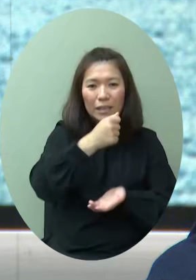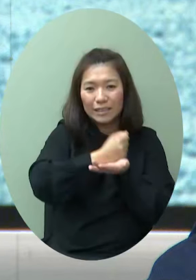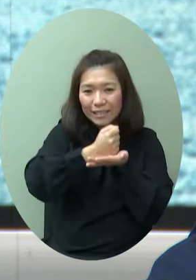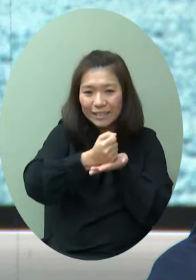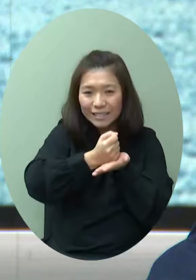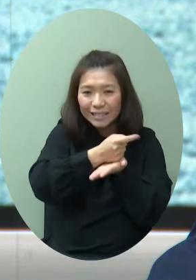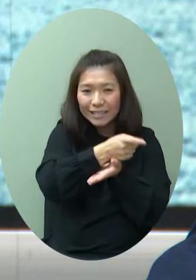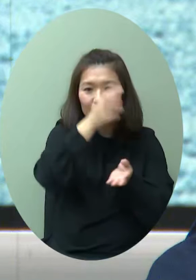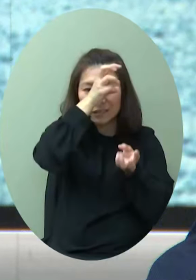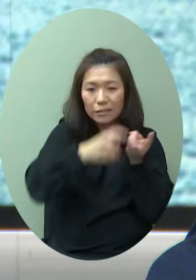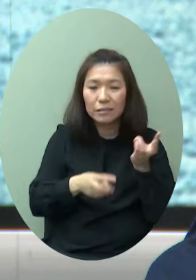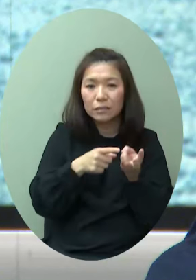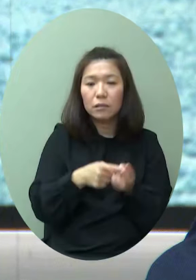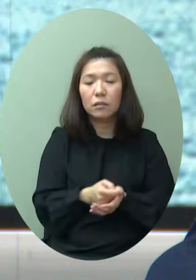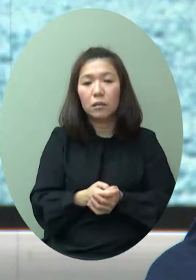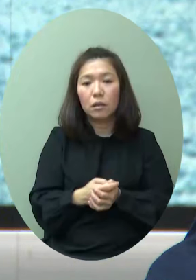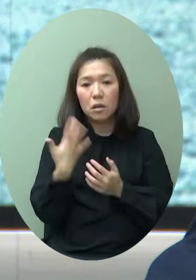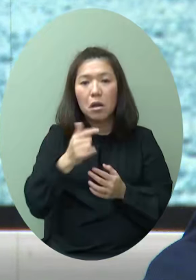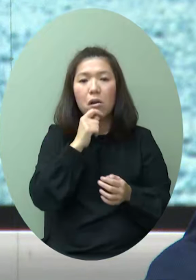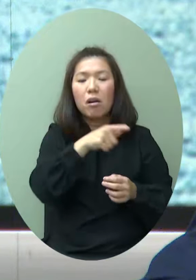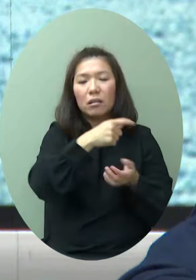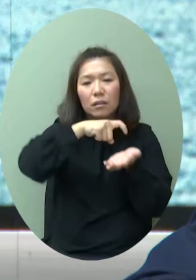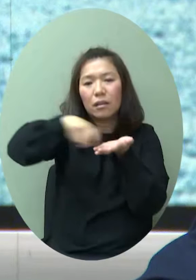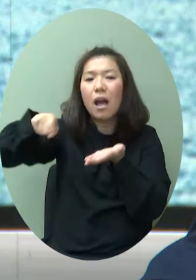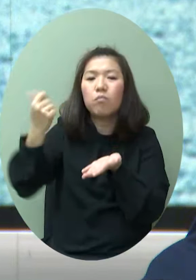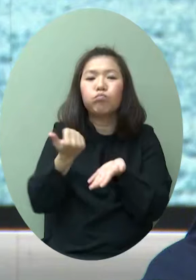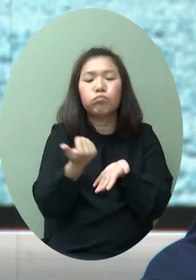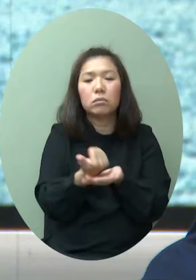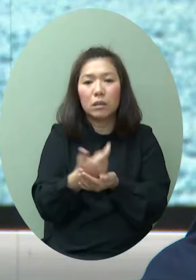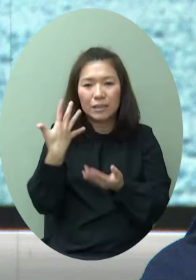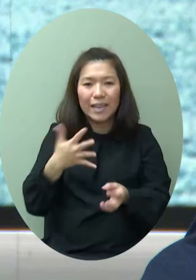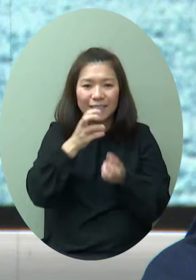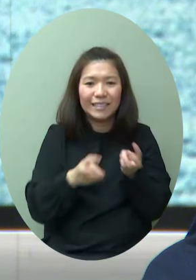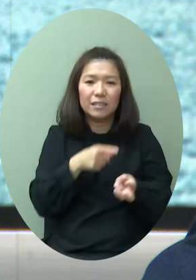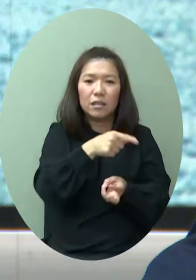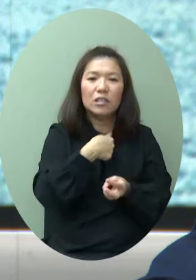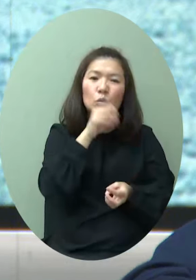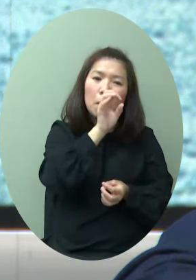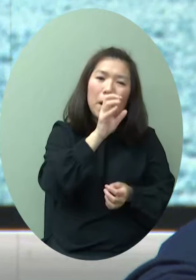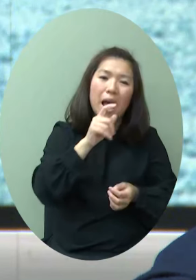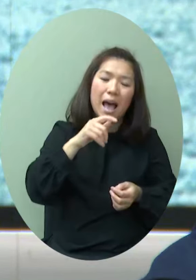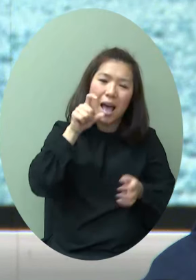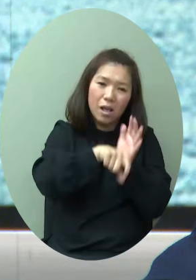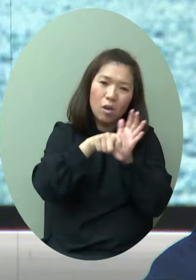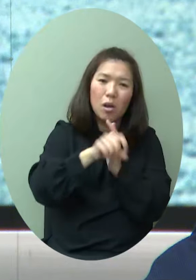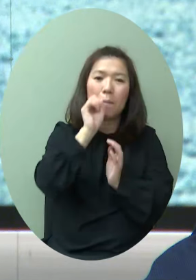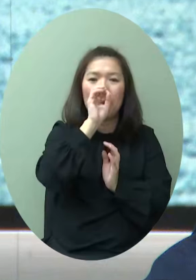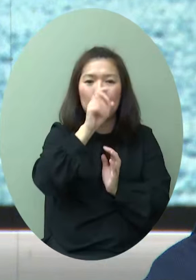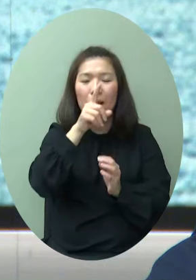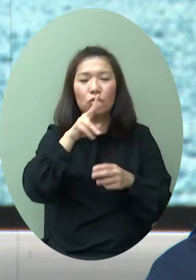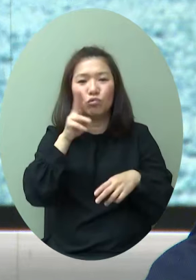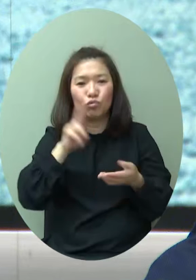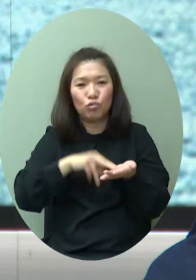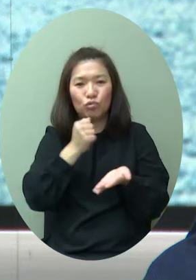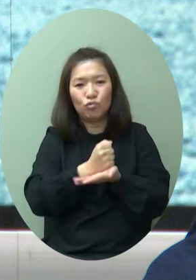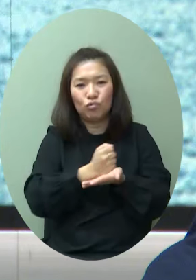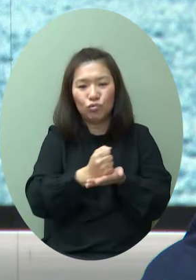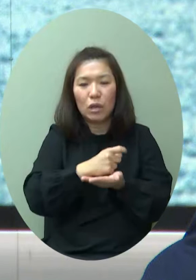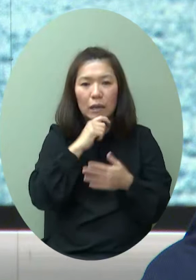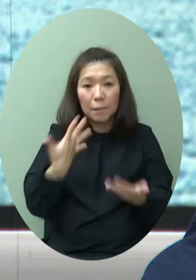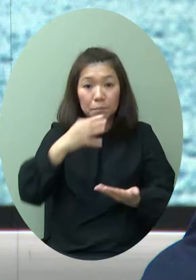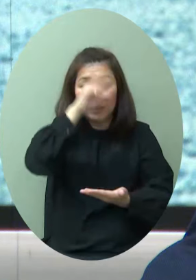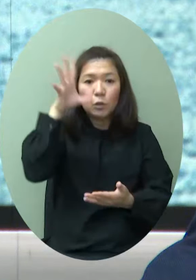料，先至聯絡得到佢哋。咁呢個資料咧係要問銀行同埋即係信用卡中心攞嘅。咁呢個資料我哋啱啱即係今朝掌